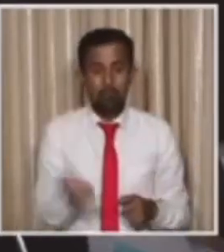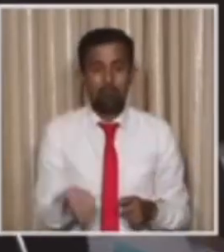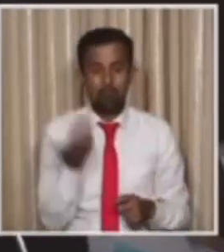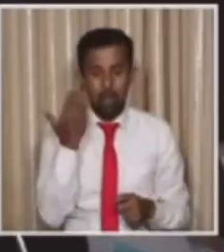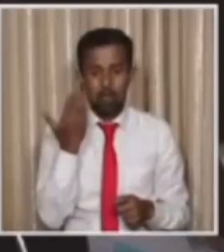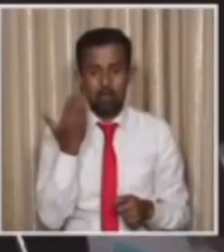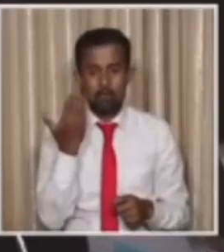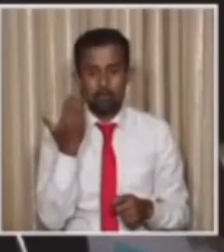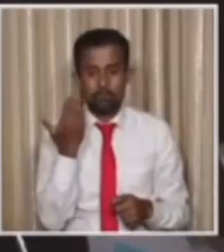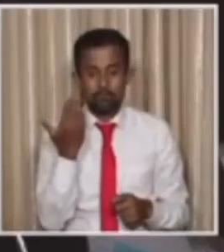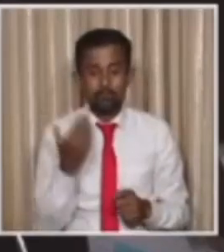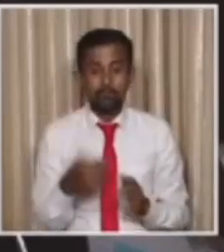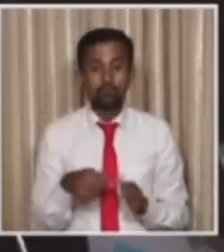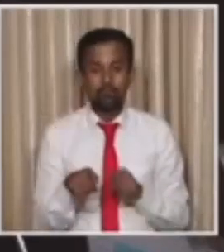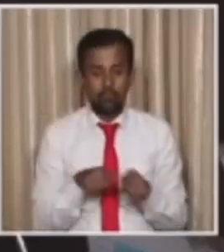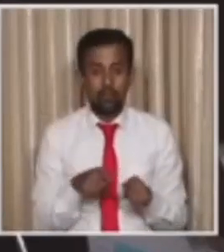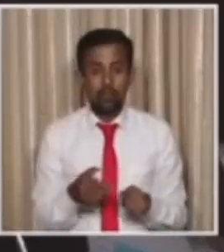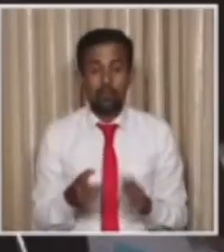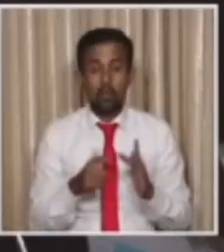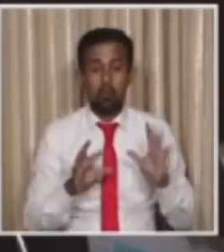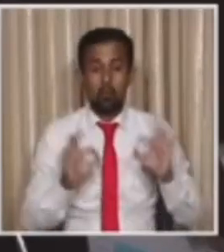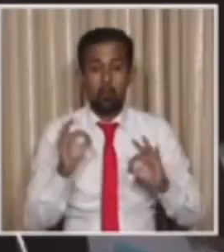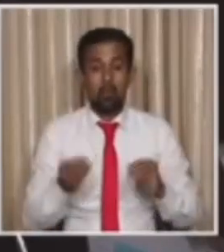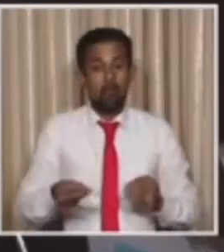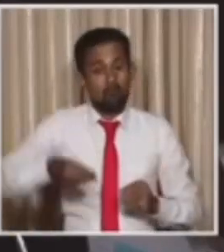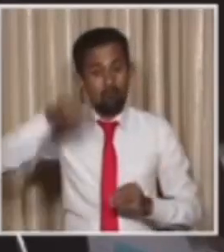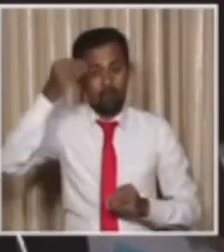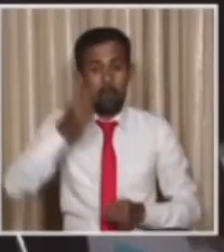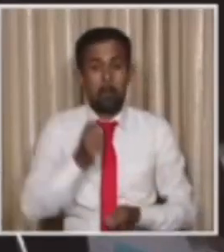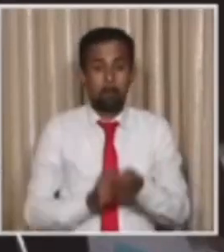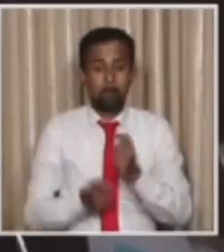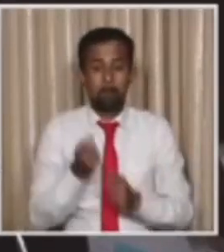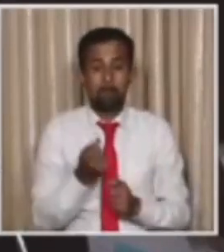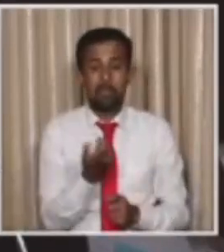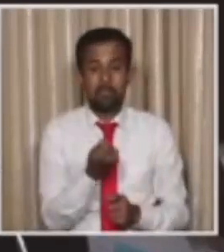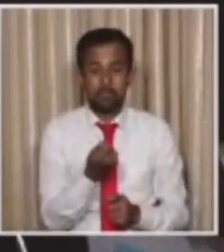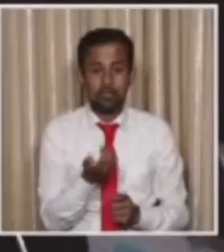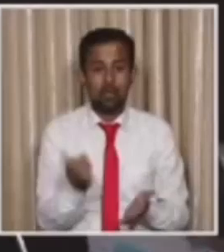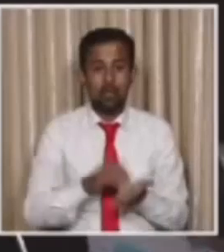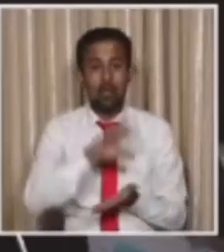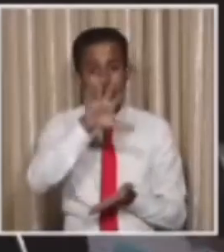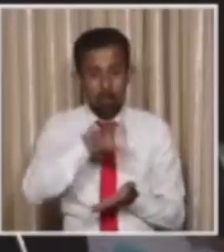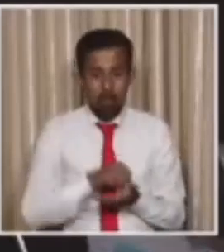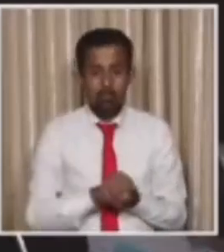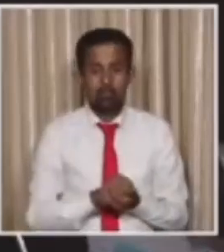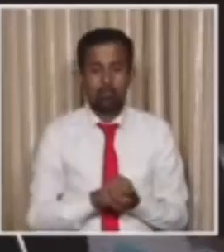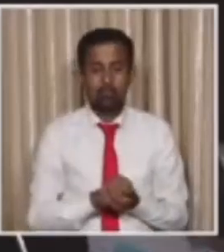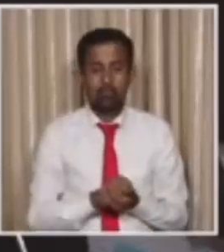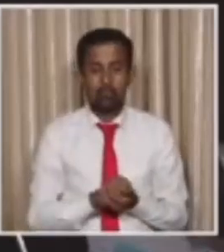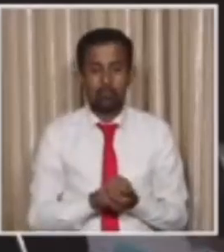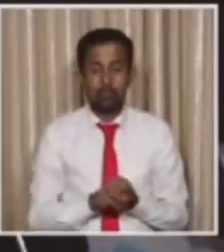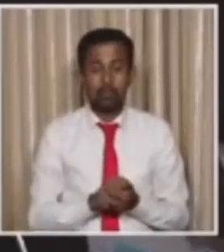ඒකෙන් තමයි මේ ආකාරයට ඉහළ පොලී අනුපාතයක් දීලා හරි වෙළඳ පොලේ තියෙන ධනය ආපසු ගන්න සිද්ධ වුණේ. ඒ